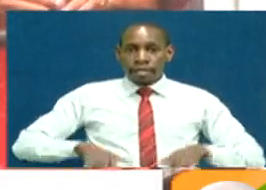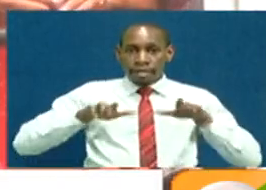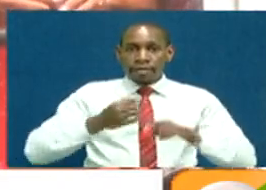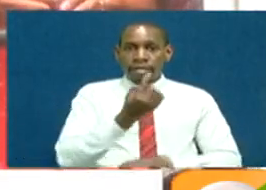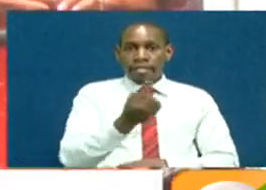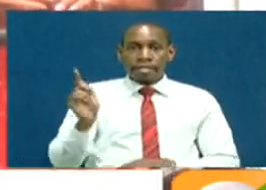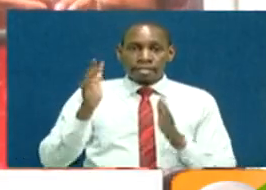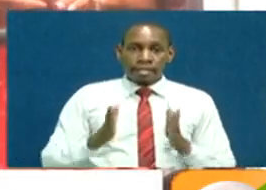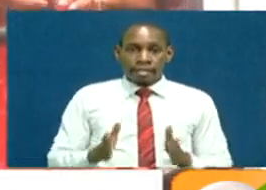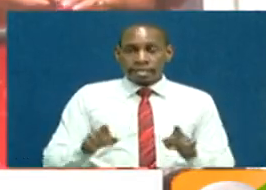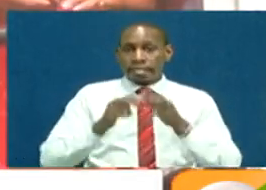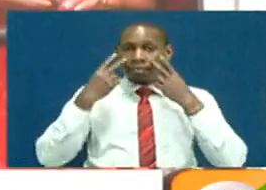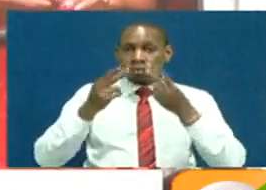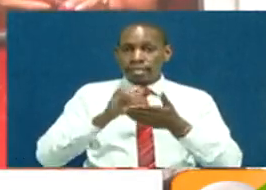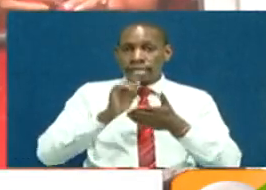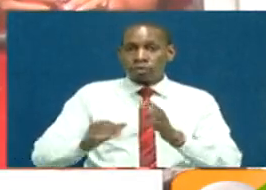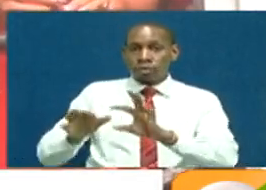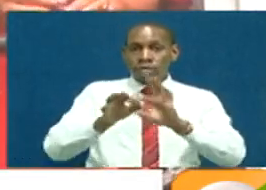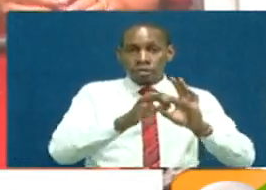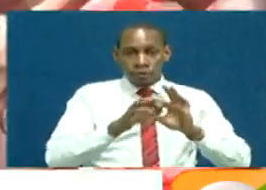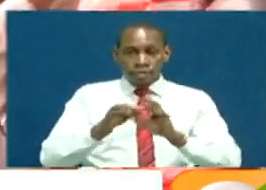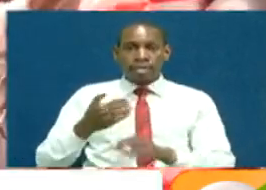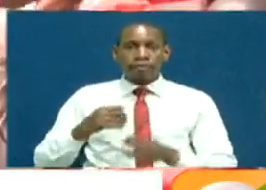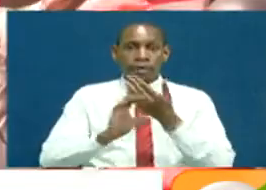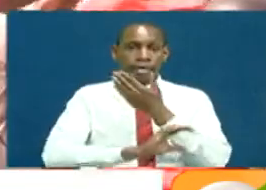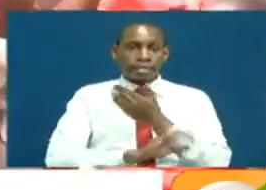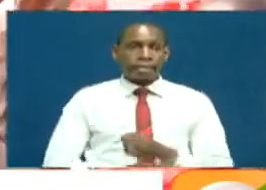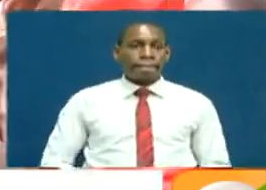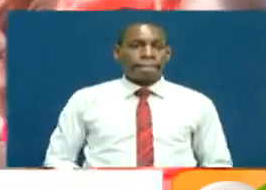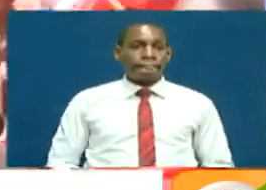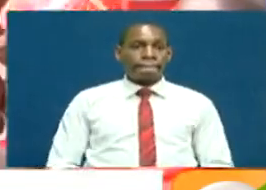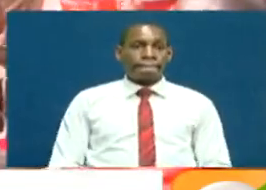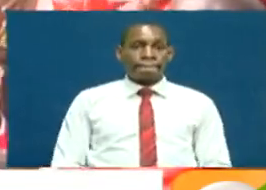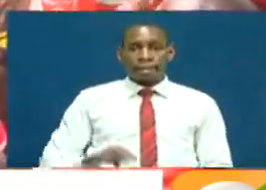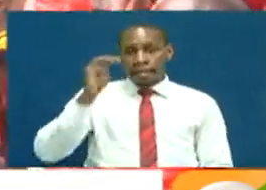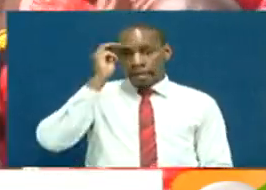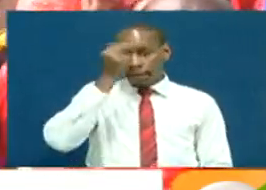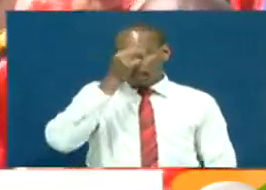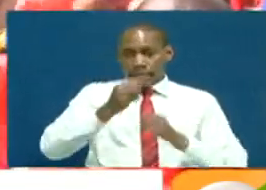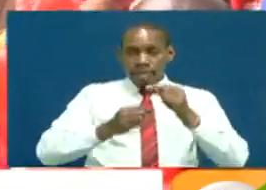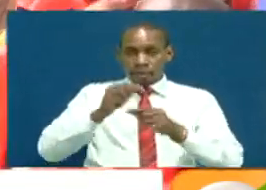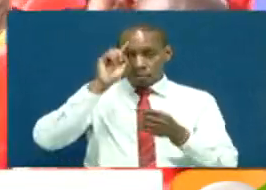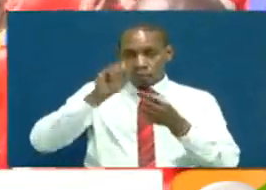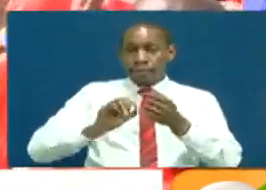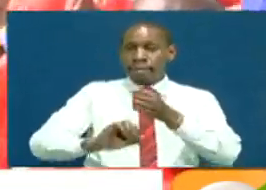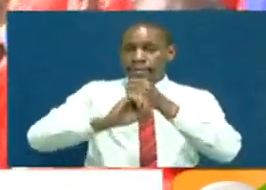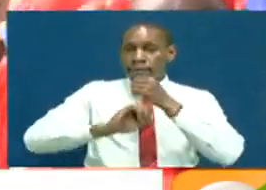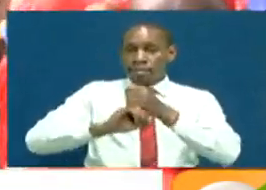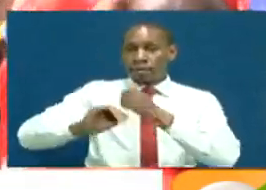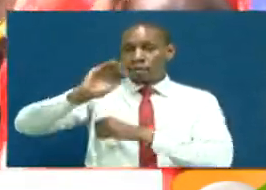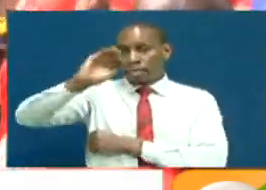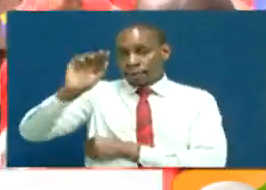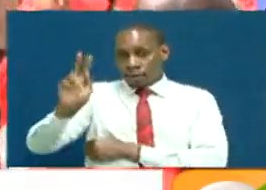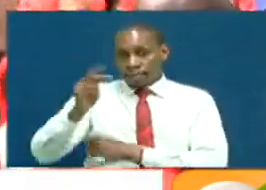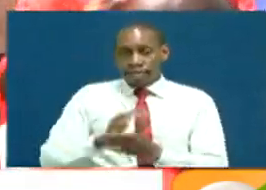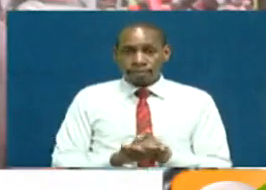kila Mkenya, kuona tuko na umoja kwa nchi yetu. Karua anaendelea kusaka uungwaji mkono Mlimani